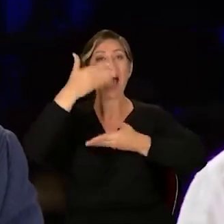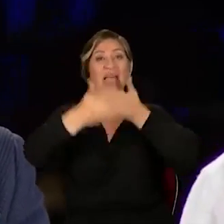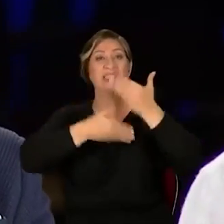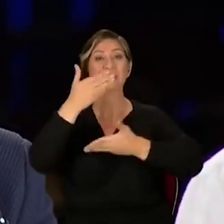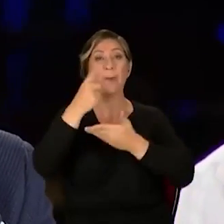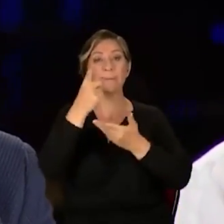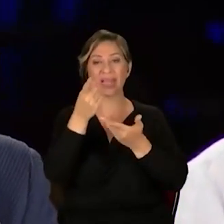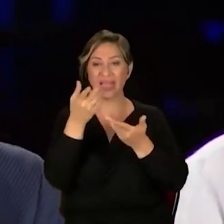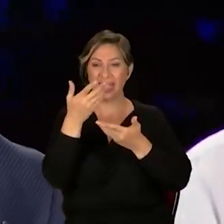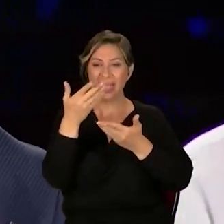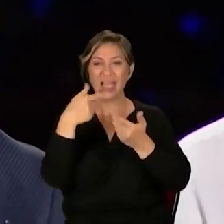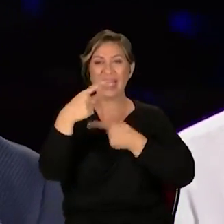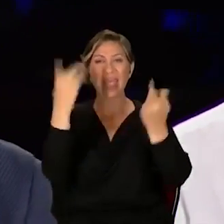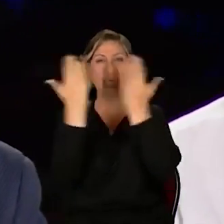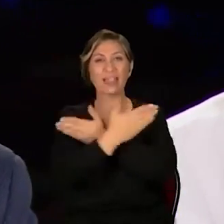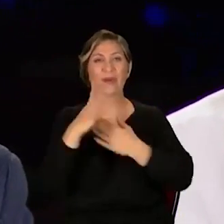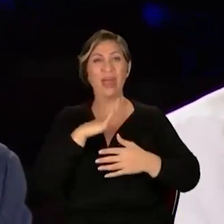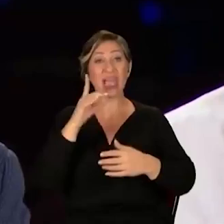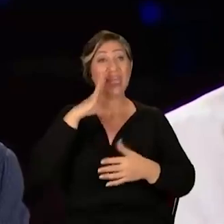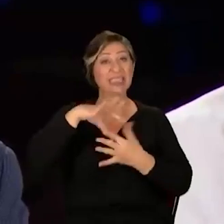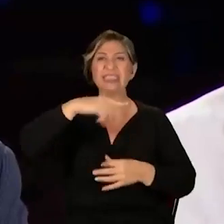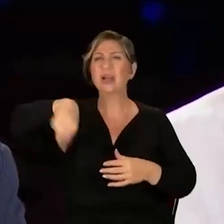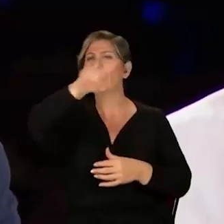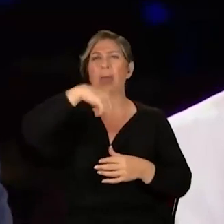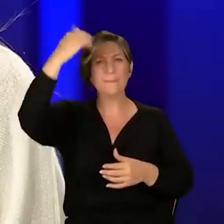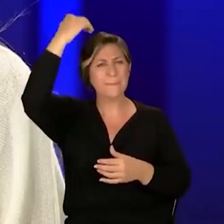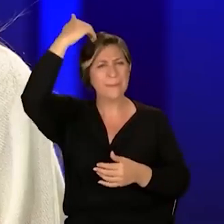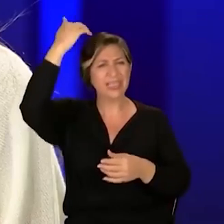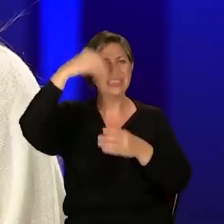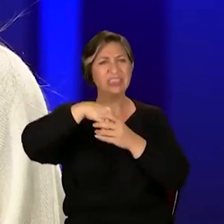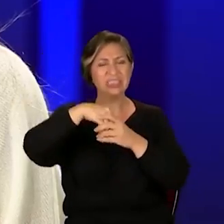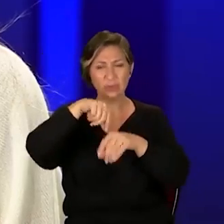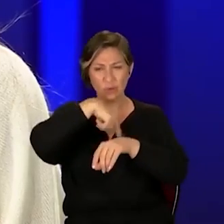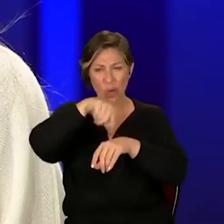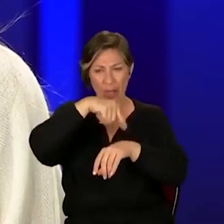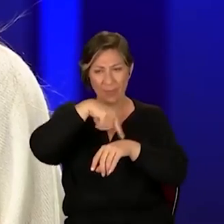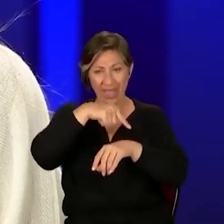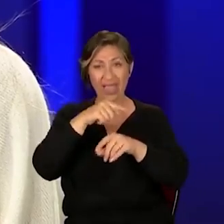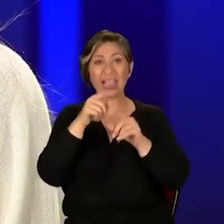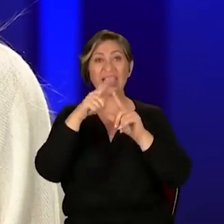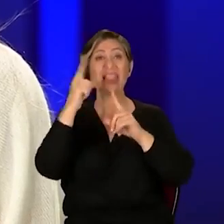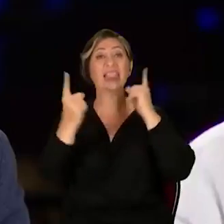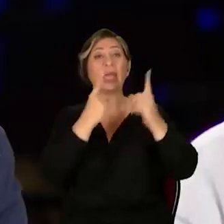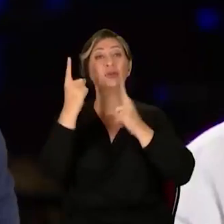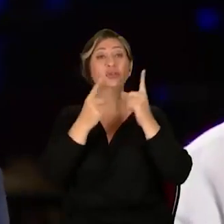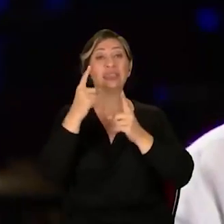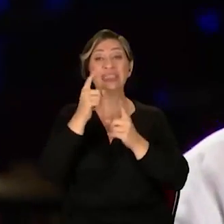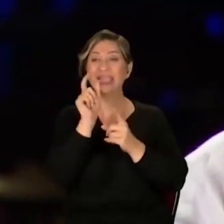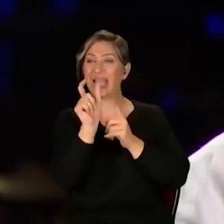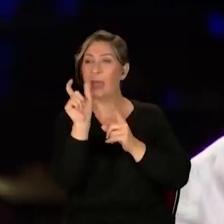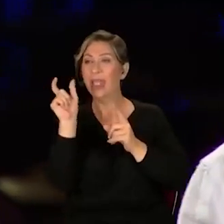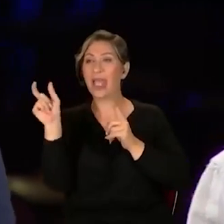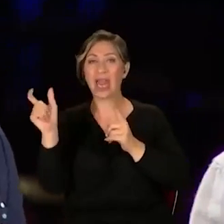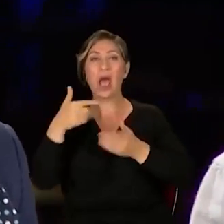ilgili bir paradoks var burada. İnsanoğlu beyni hep içinde bulunduğu dönemin teknolojik metaforlarıyla tanımlamış.